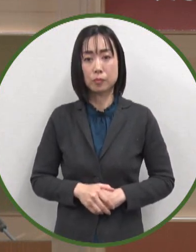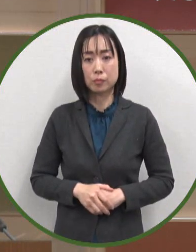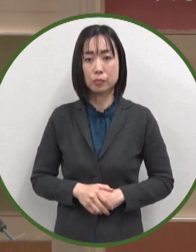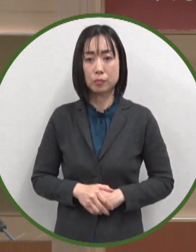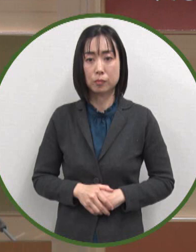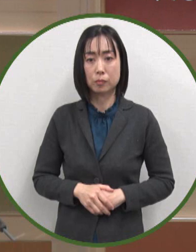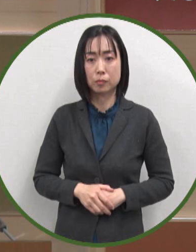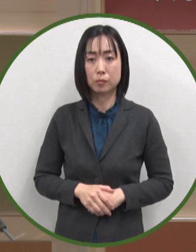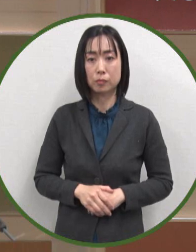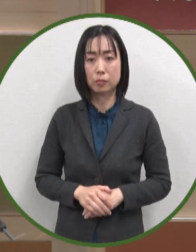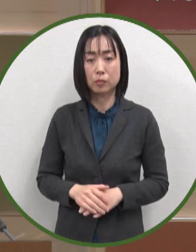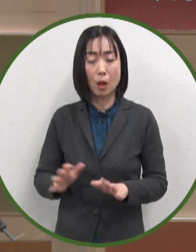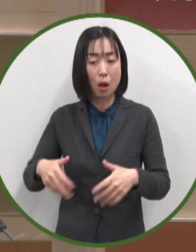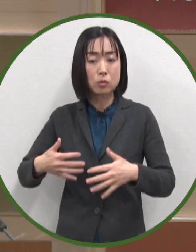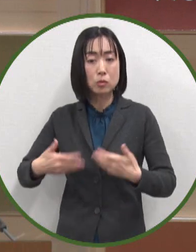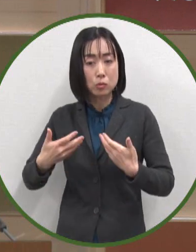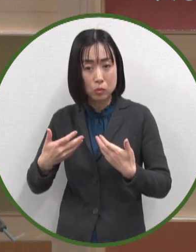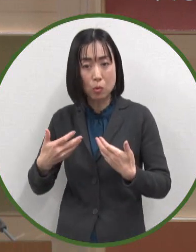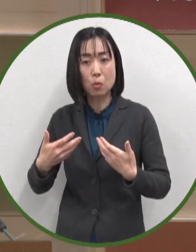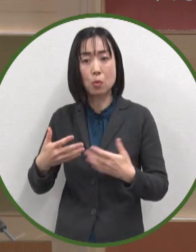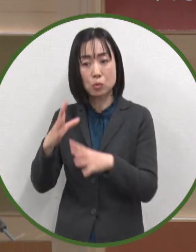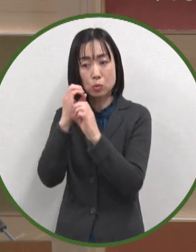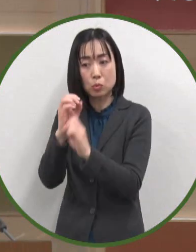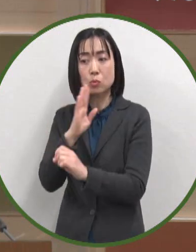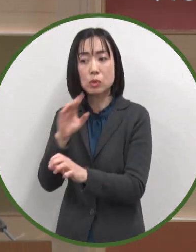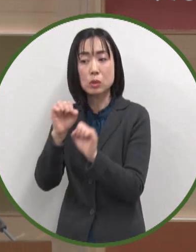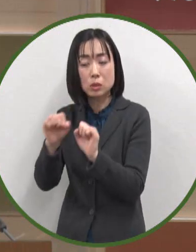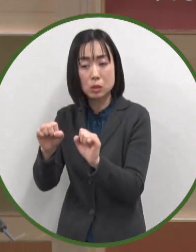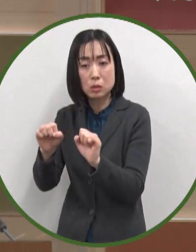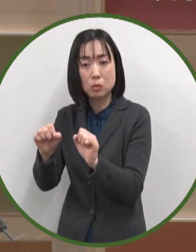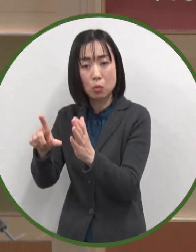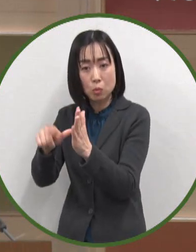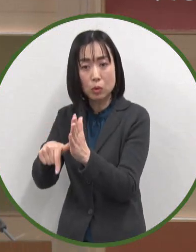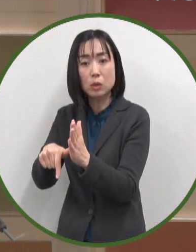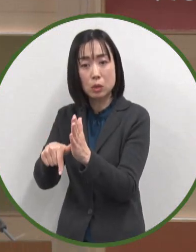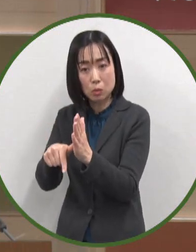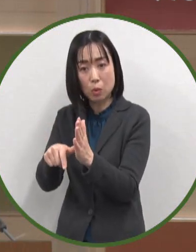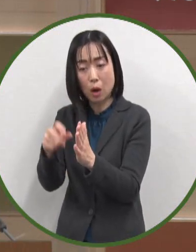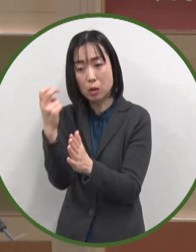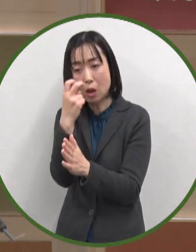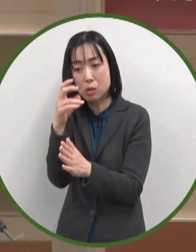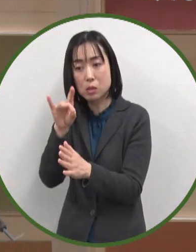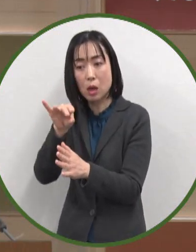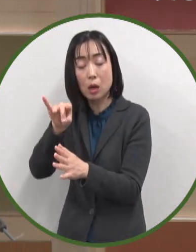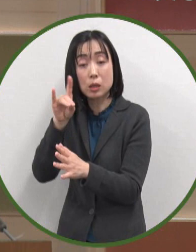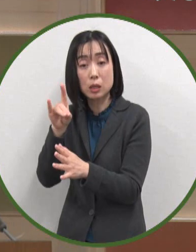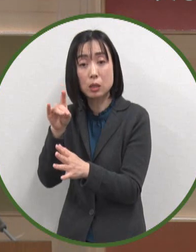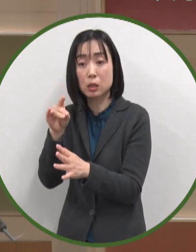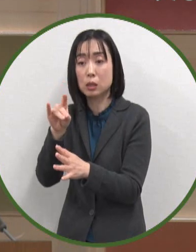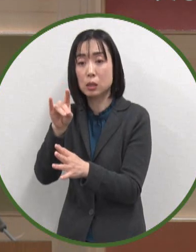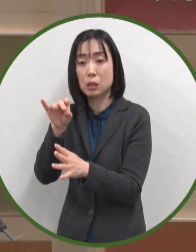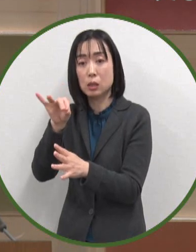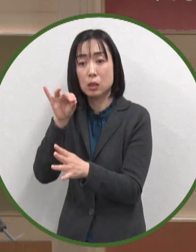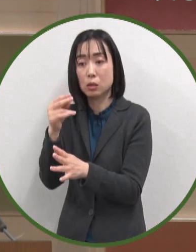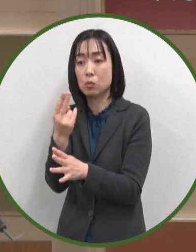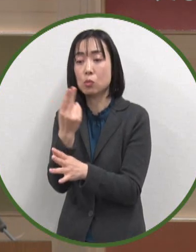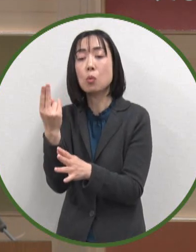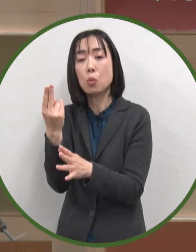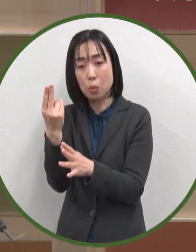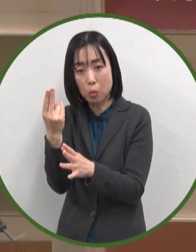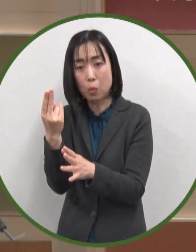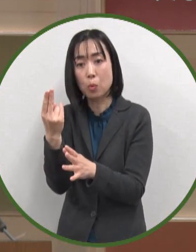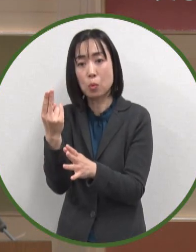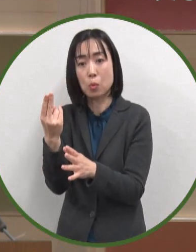現時点で春の PCR 集中実施で行っているのは、検査キット取りに来ていただきますけれども、今回はです